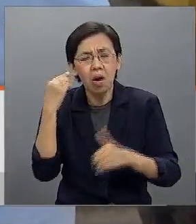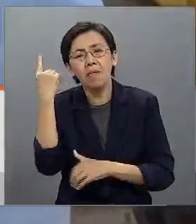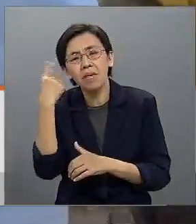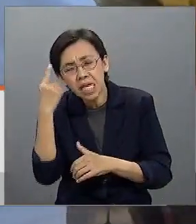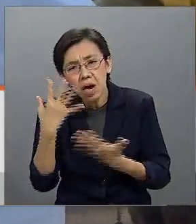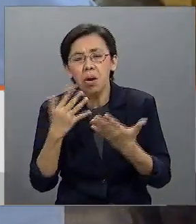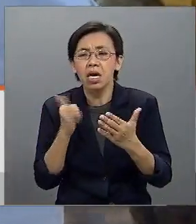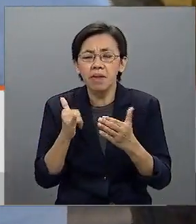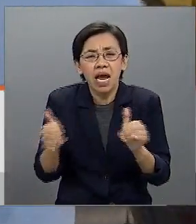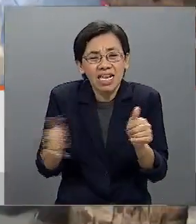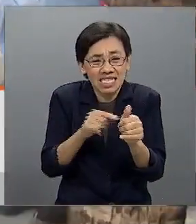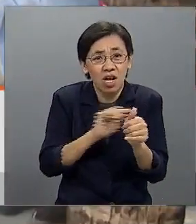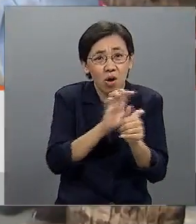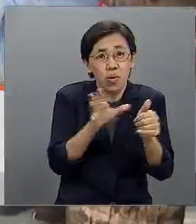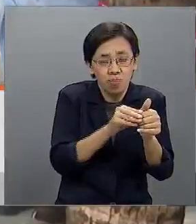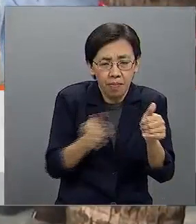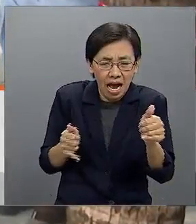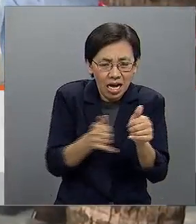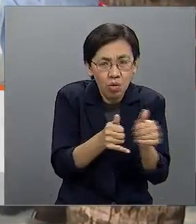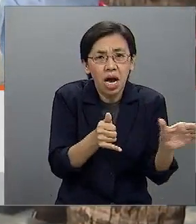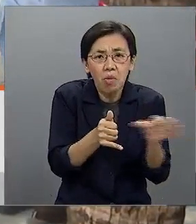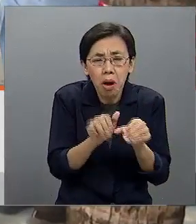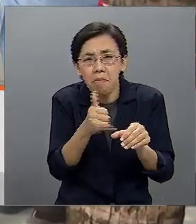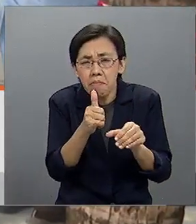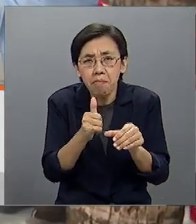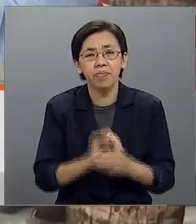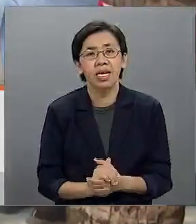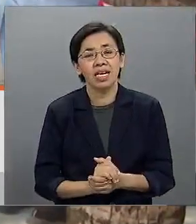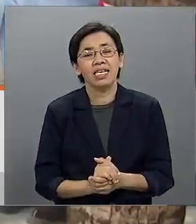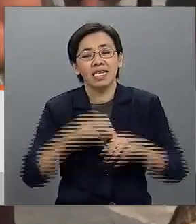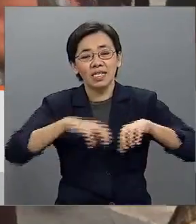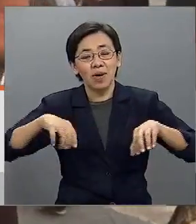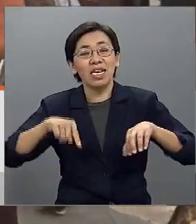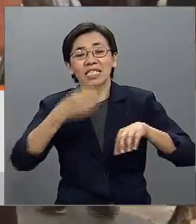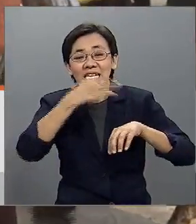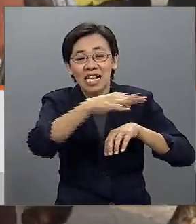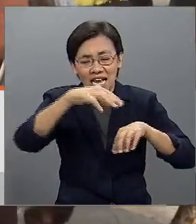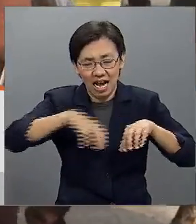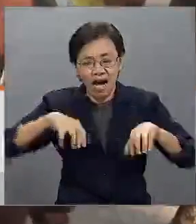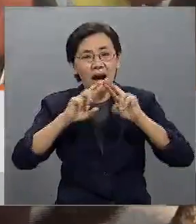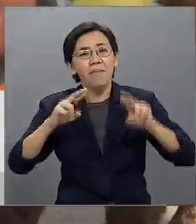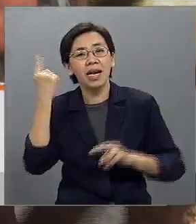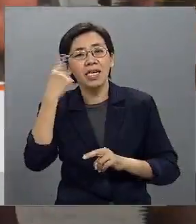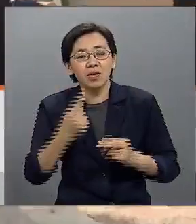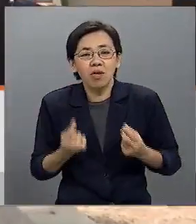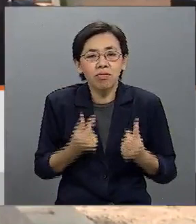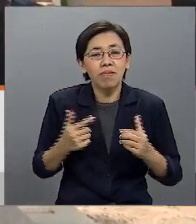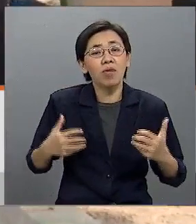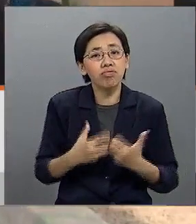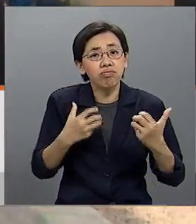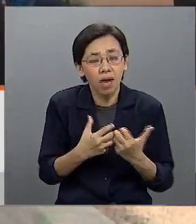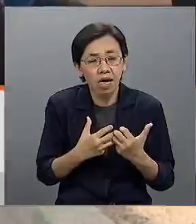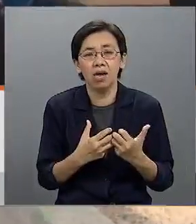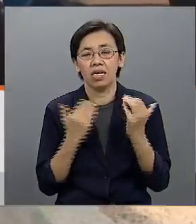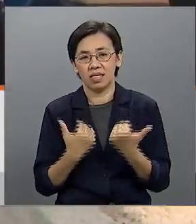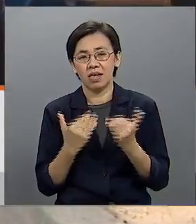พาะในซอยบางลารวมทั้งผู้ที่เข้าร่วมงานที่คาเฟ่บริเวณหาดกำมะลาด้วยค่ะซึ่งเป็นไปตามมาตรการตรวจหาเชื้อเชิงรุกค่ะโด